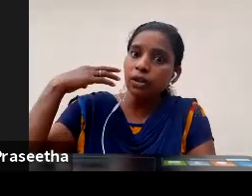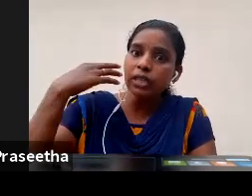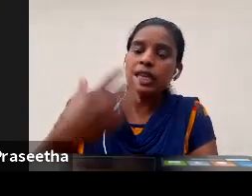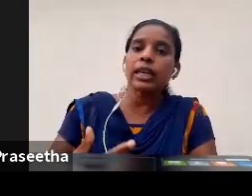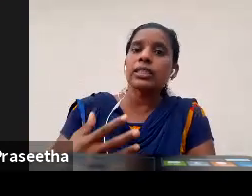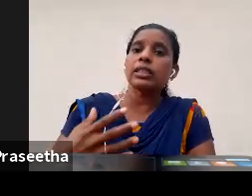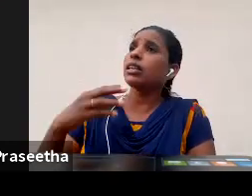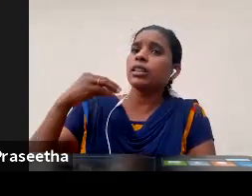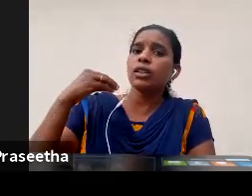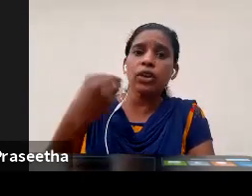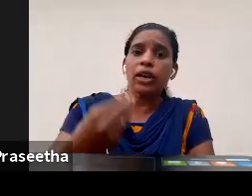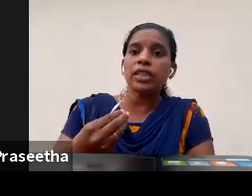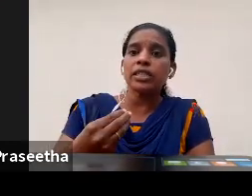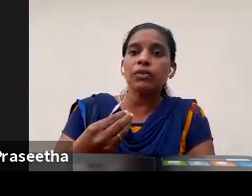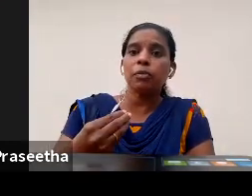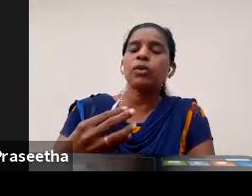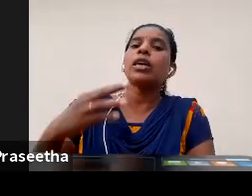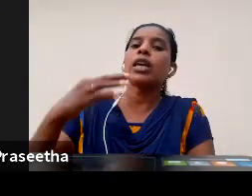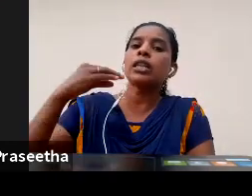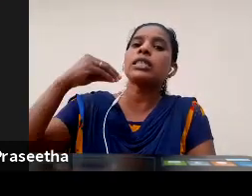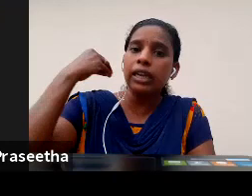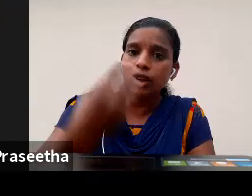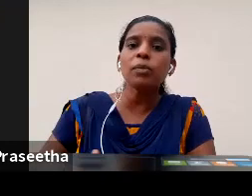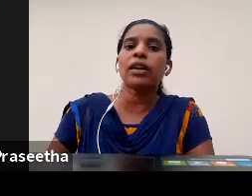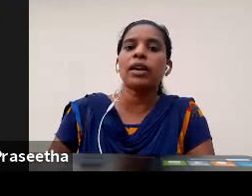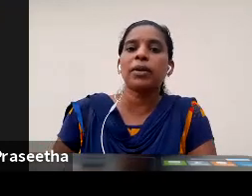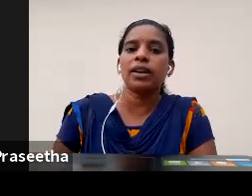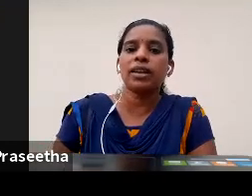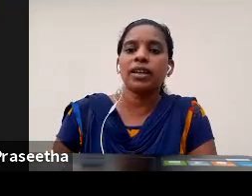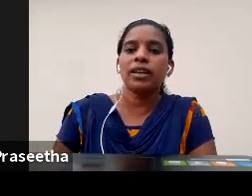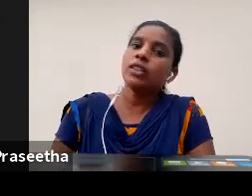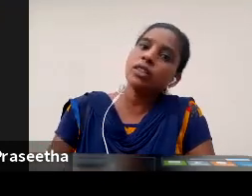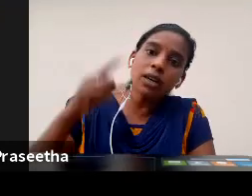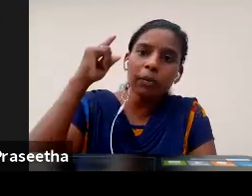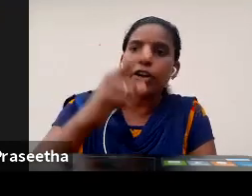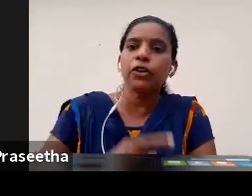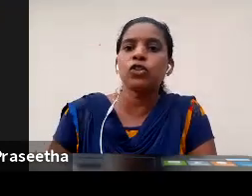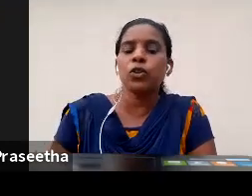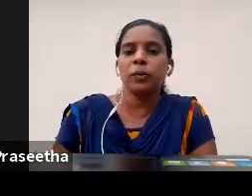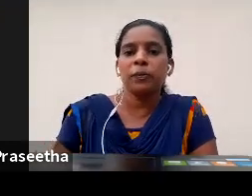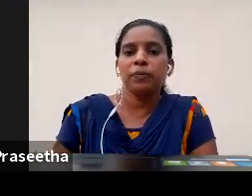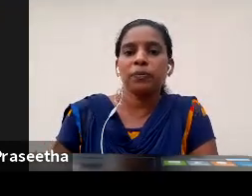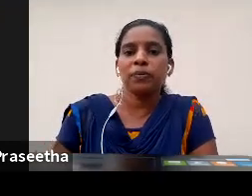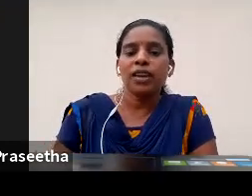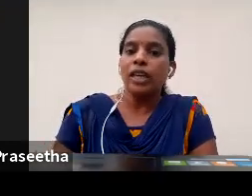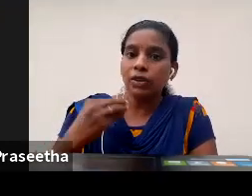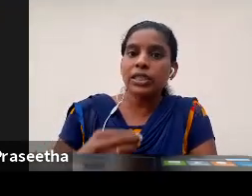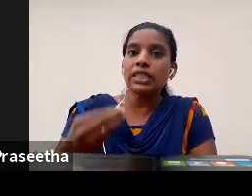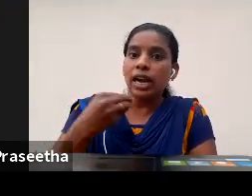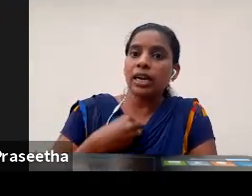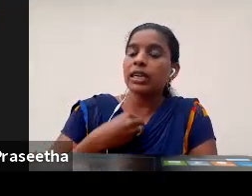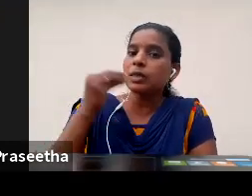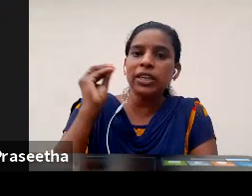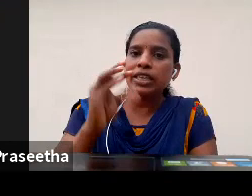ഫുൾ സൈൻ കാണിച്ചിട്ട് നിങ്ങൾക്ക് എന്തെങ്കിലും ഒരു എമർജൻസി വരുമ്പോൾ നിങ്ങൾ അത് സൈനിലൂടെ പ്രകടിപ്പിക്കും, നിങ്ങൾക്ക് കഴിയുമെന്ന് ചോദിക്കും. എന്ന്